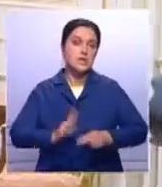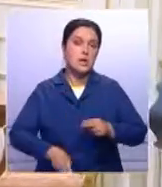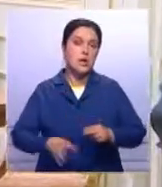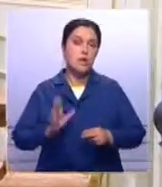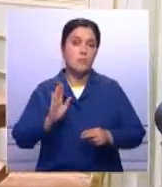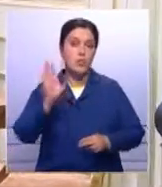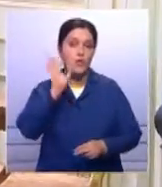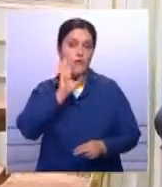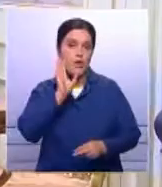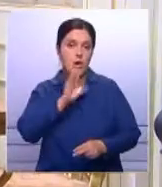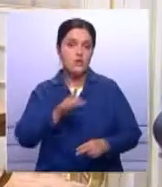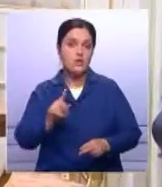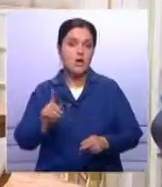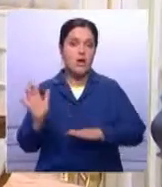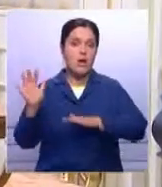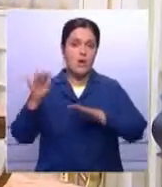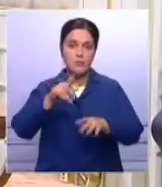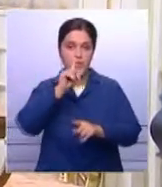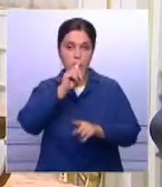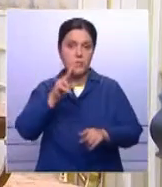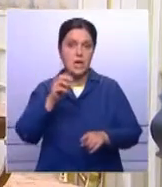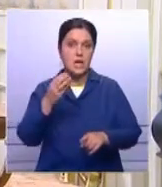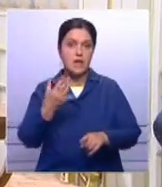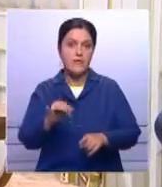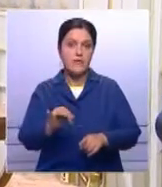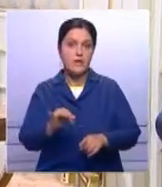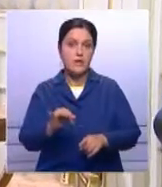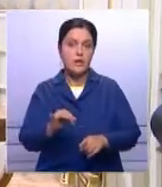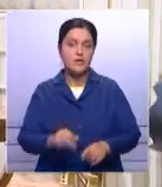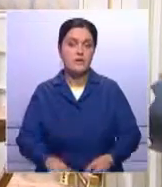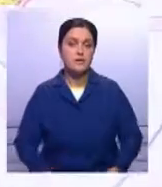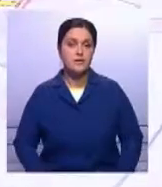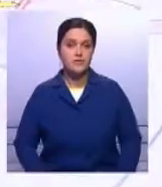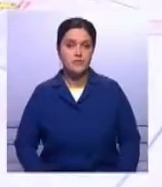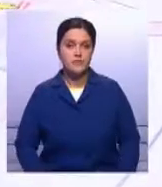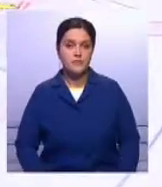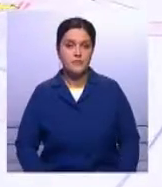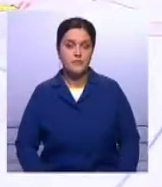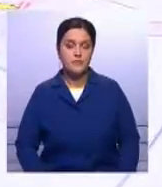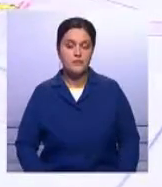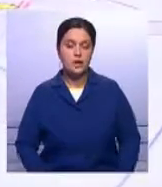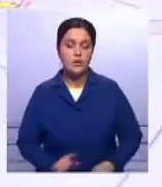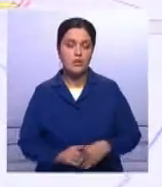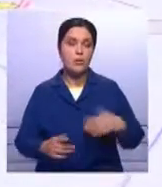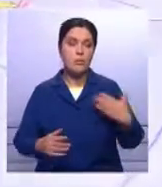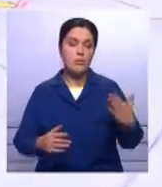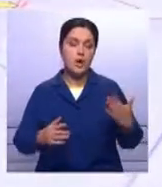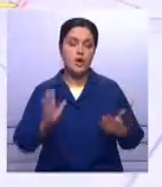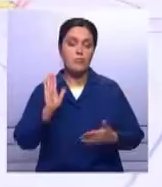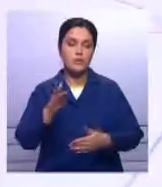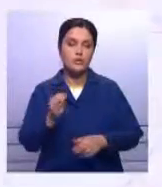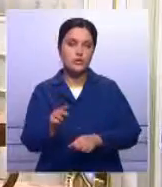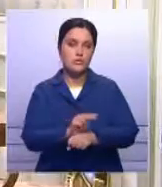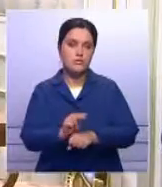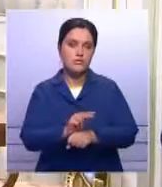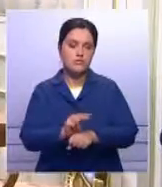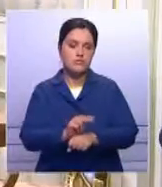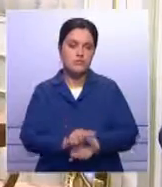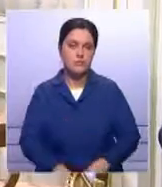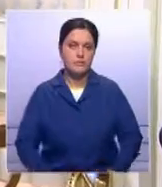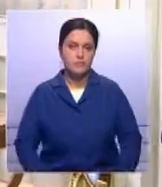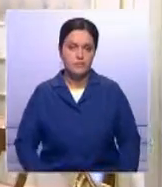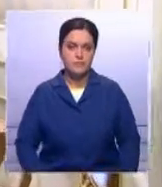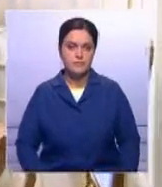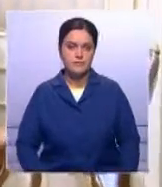Вода теперь плавать не будем? Не будем. На левом берегу. По правому берегу еще нам предстоит еще несколько там проектов реализовать. Это